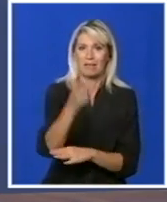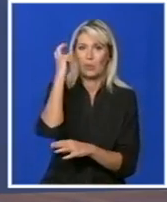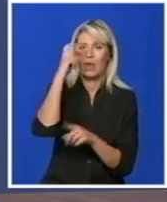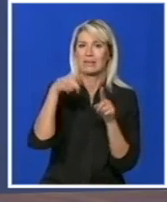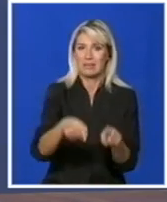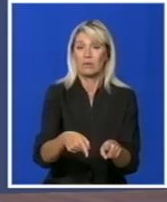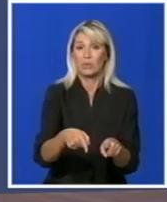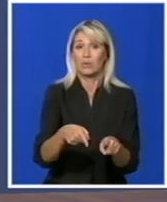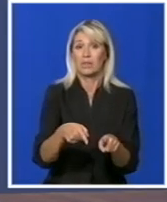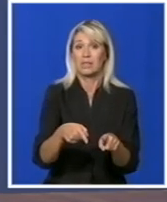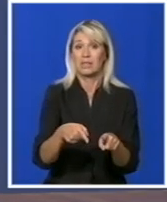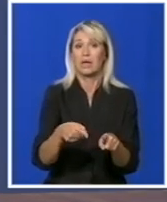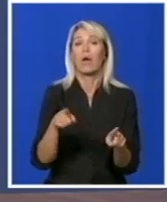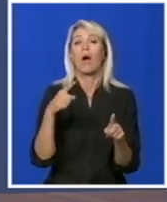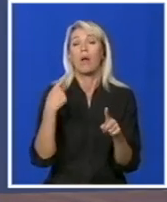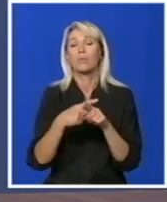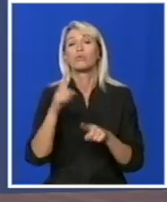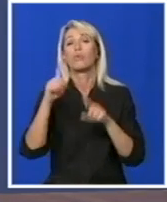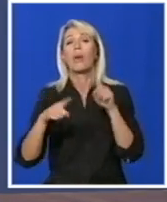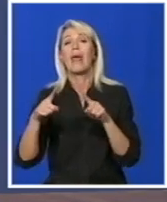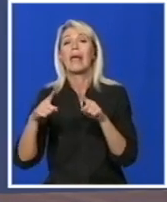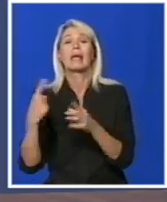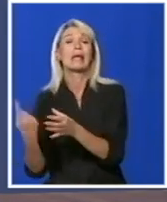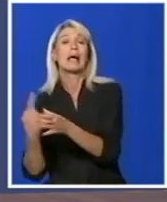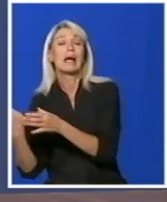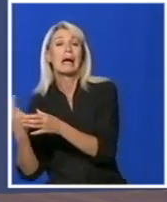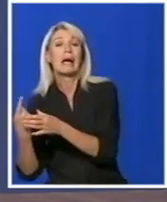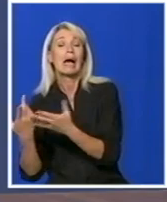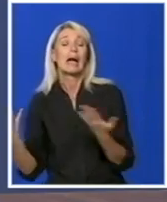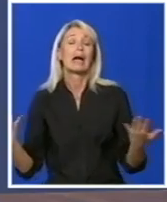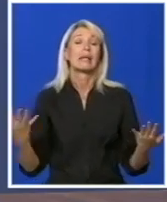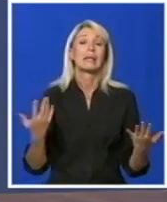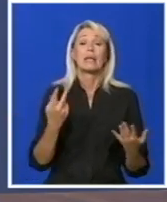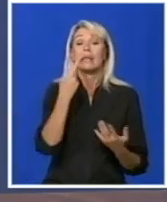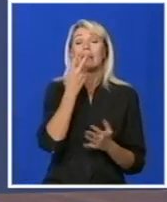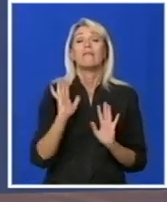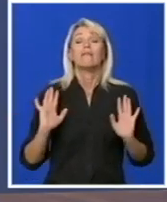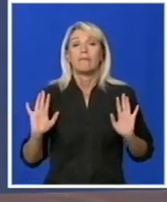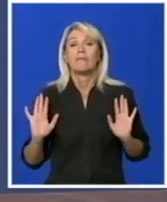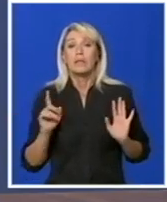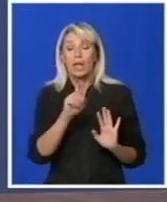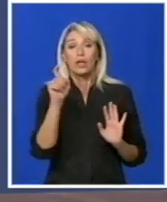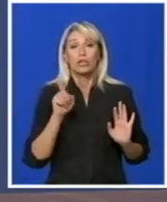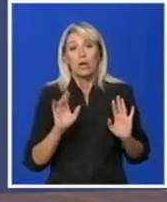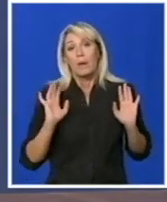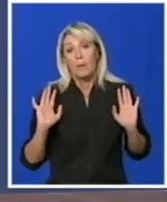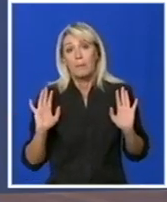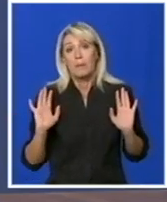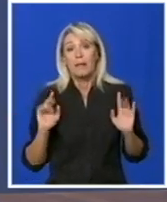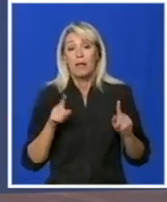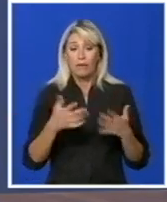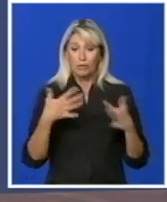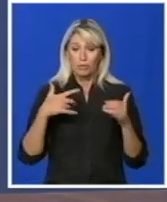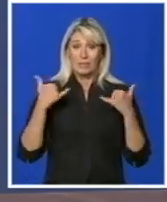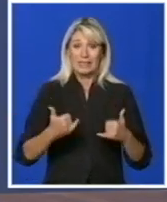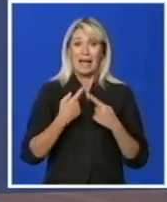i uvođenje karantina, odnosno izolacije, to ćemo videti, ali to ne znači, pazite, i ovo što smo sad rekli,